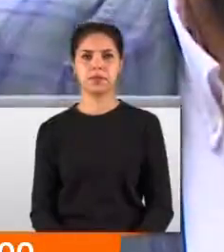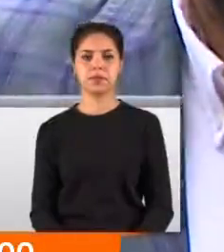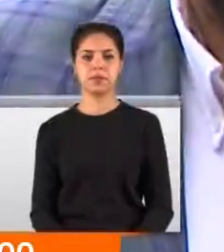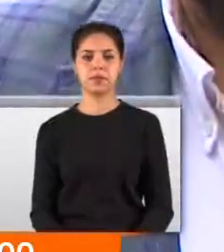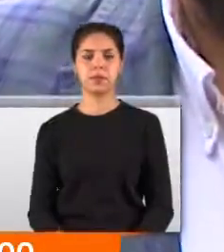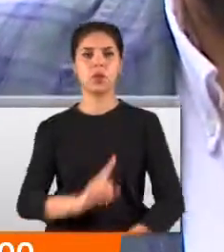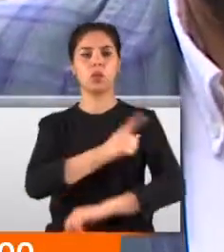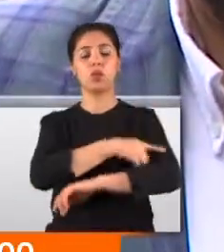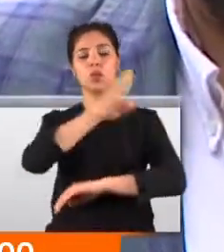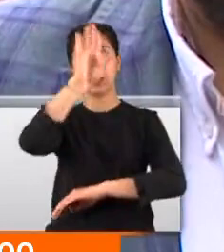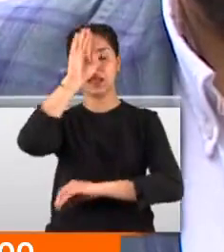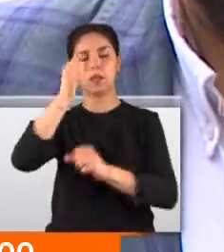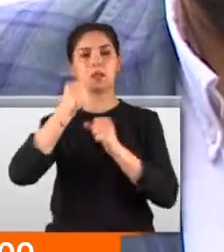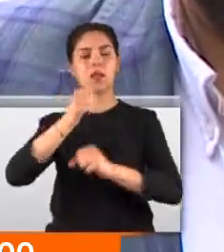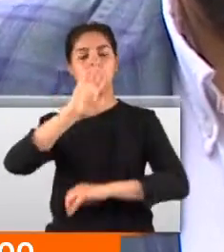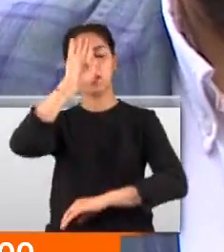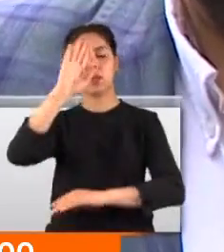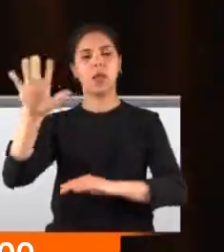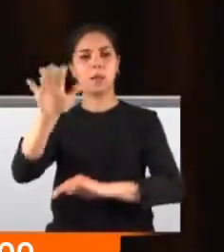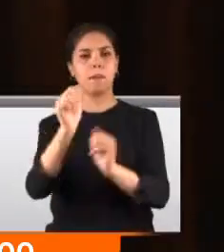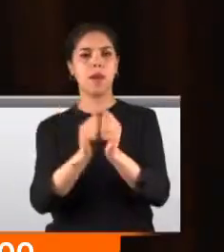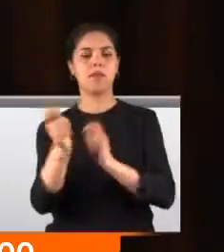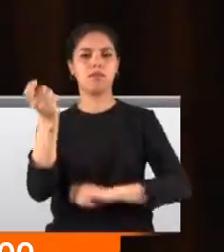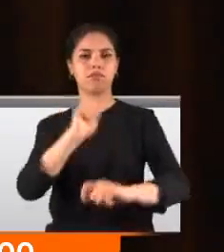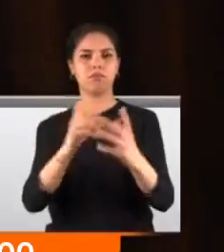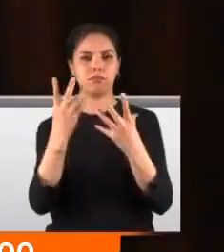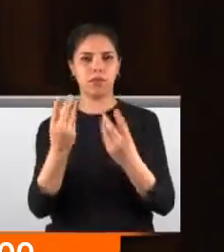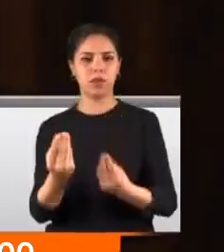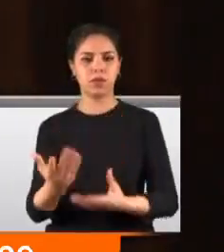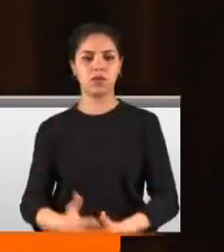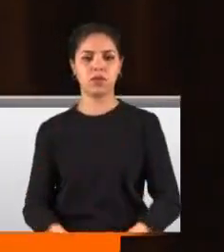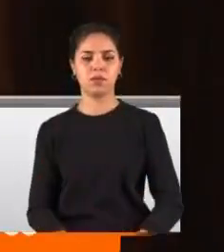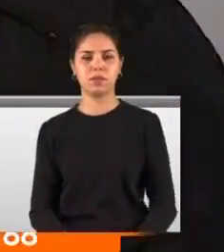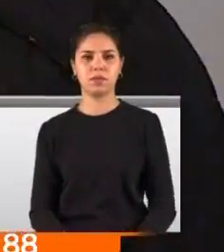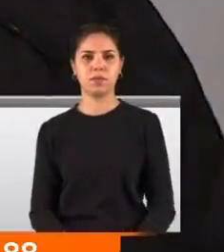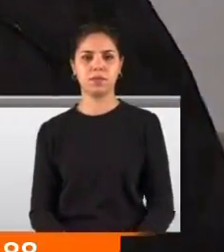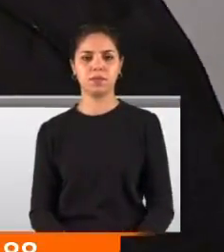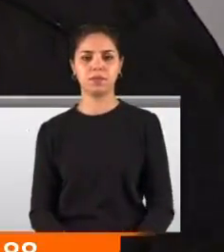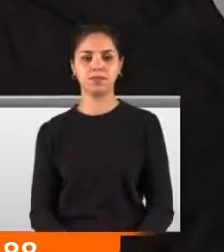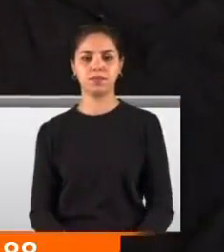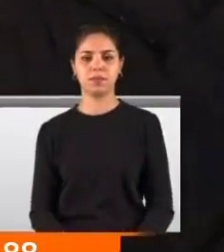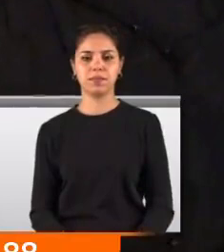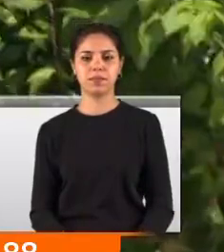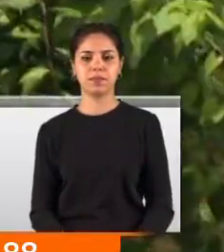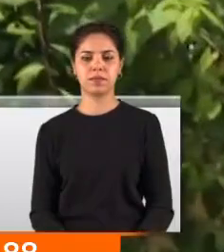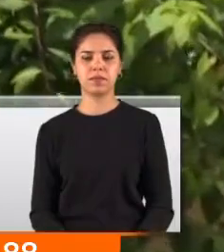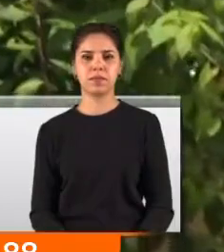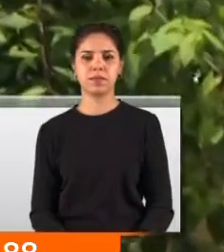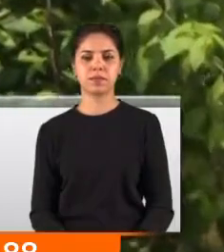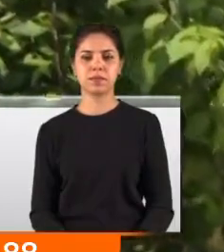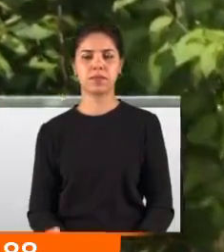Güçlü İstanbul'u, dirençli İstanbul'u hep birlikte inşa edeceğiz. Buna güveniyoruz evvel Allah'ın izniyle. Bunu değerlendirmek lazım.